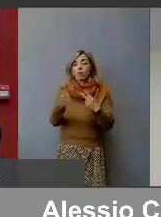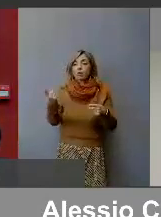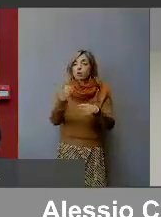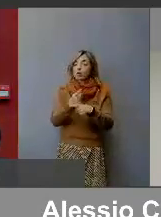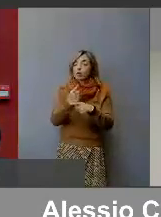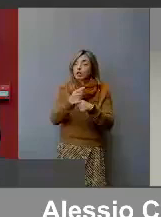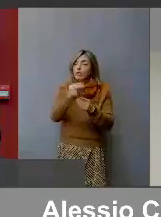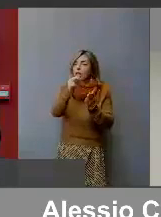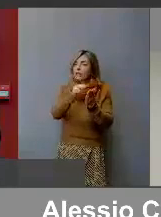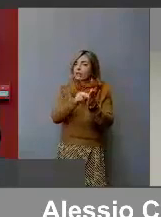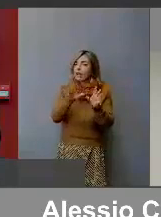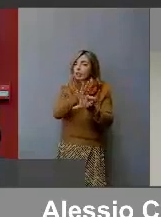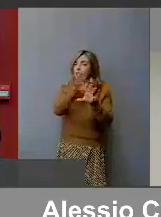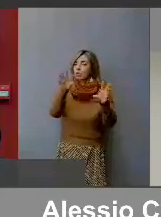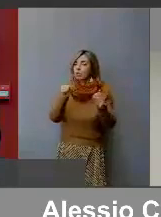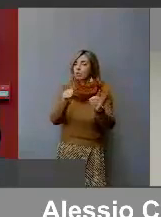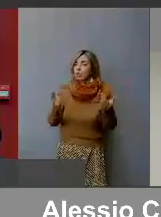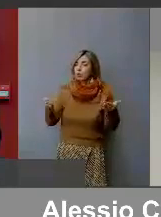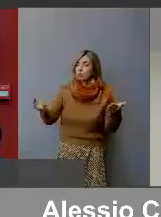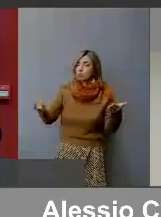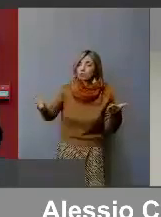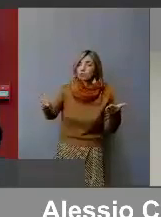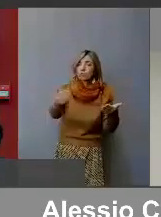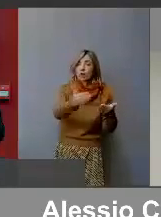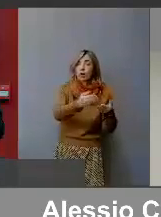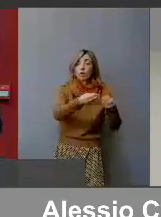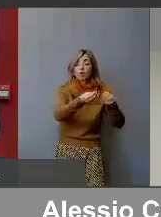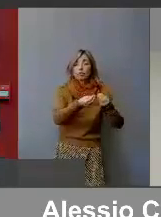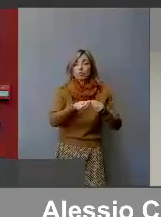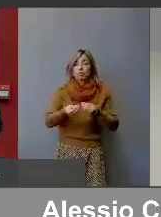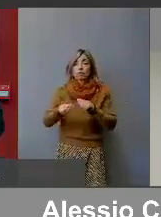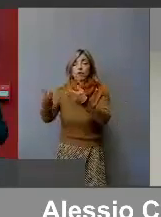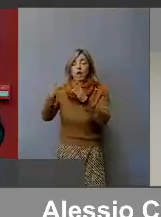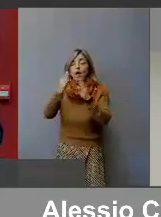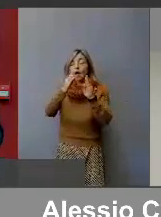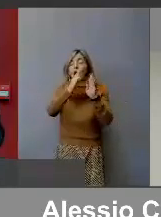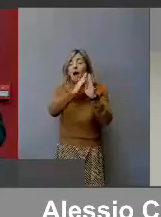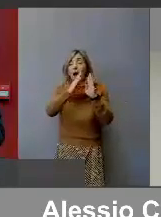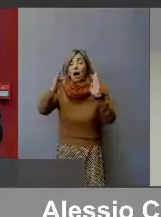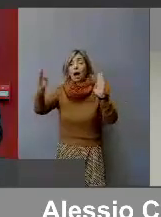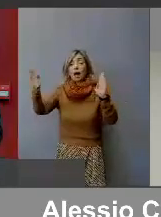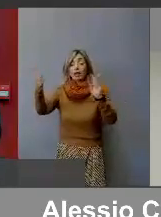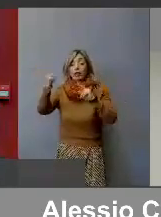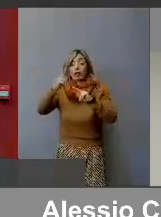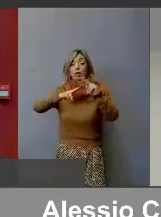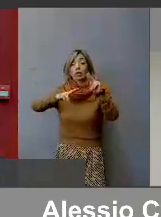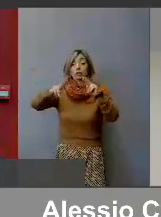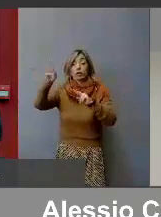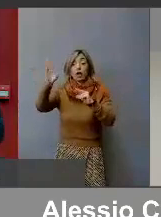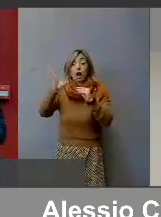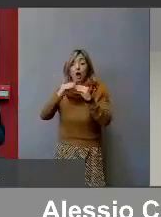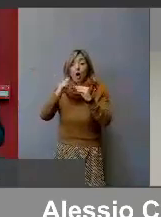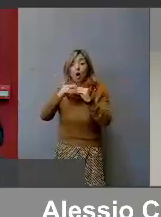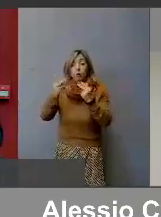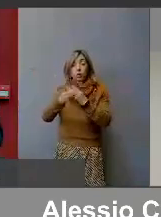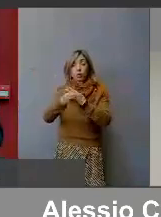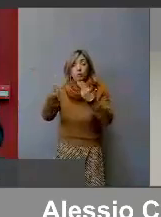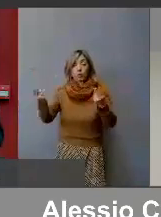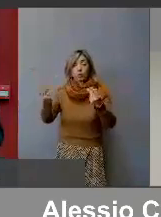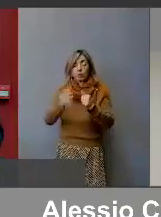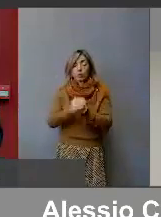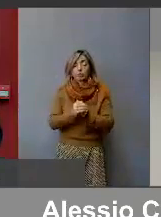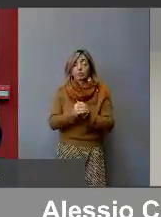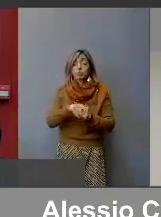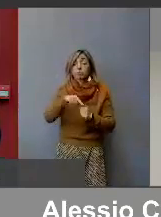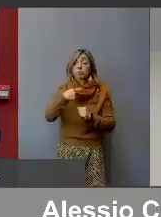trasferendo i dati l'archivio informatizzato nazionale delle opere pubbliche inoltre la linea guida e ponte introdotto tra livelli di